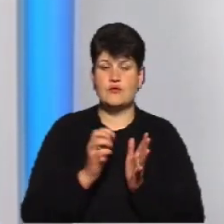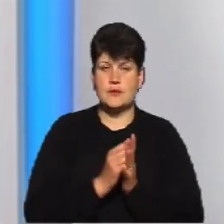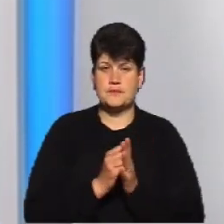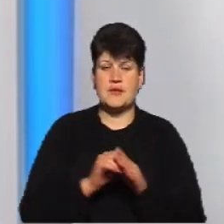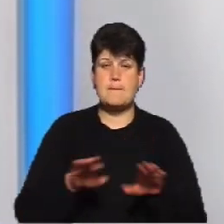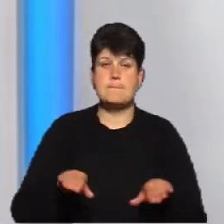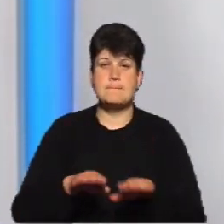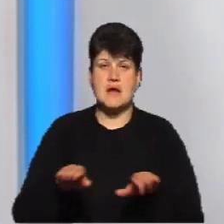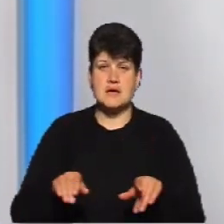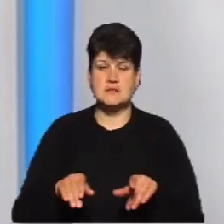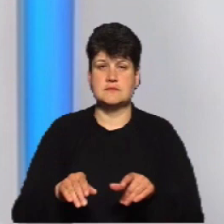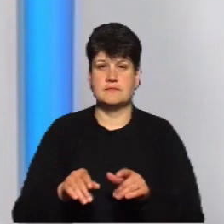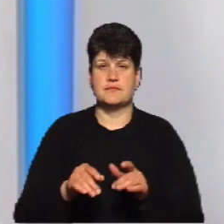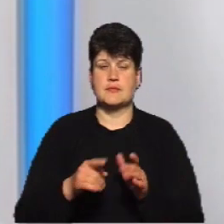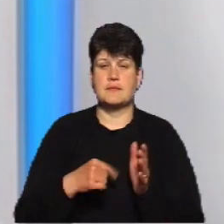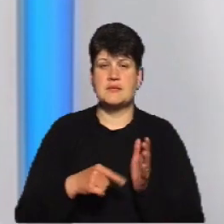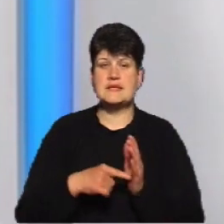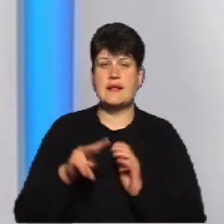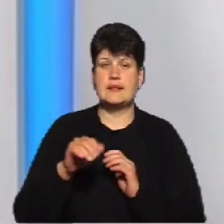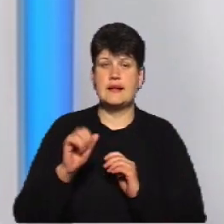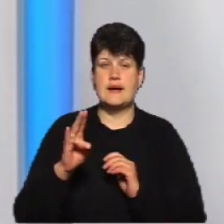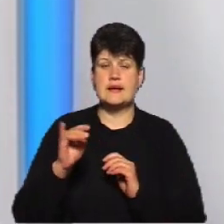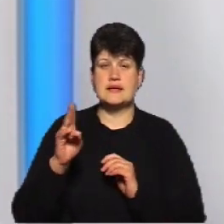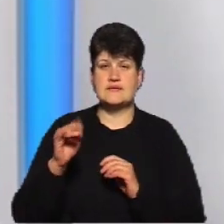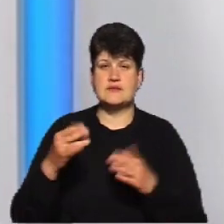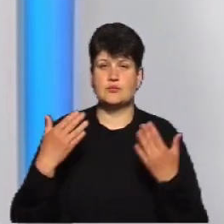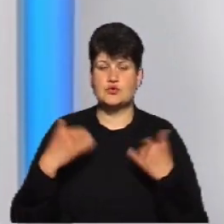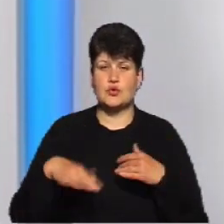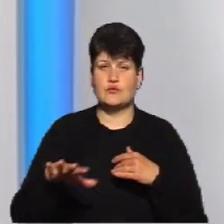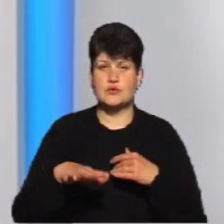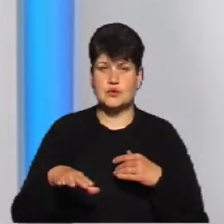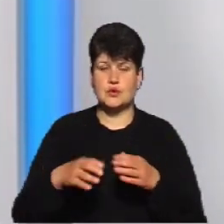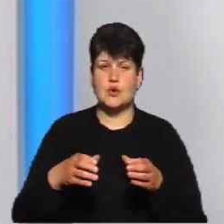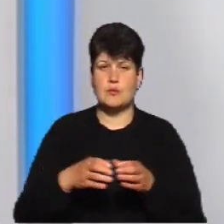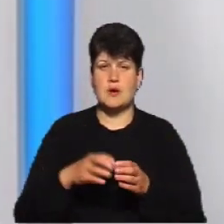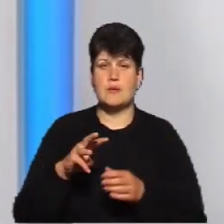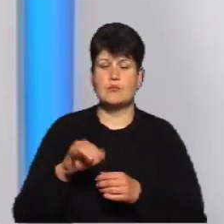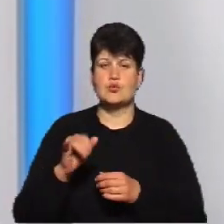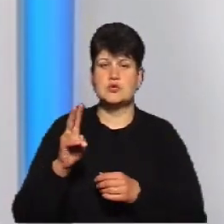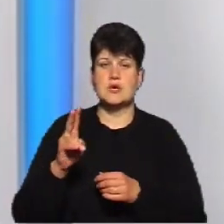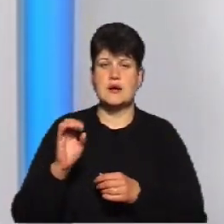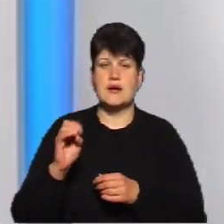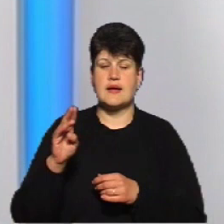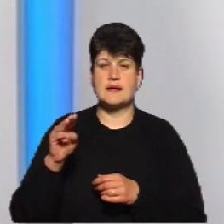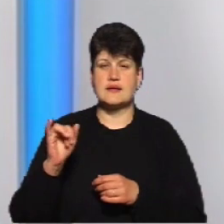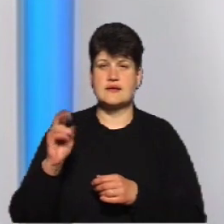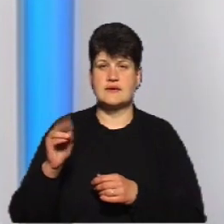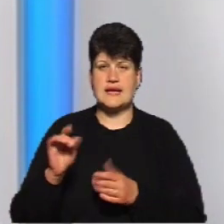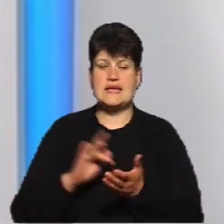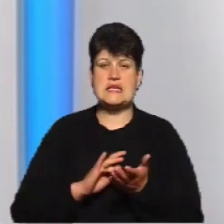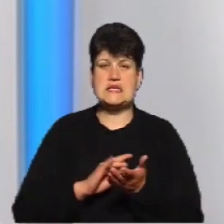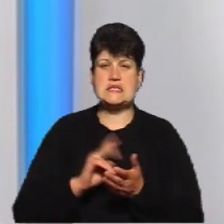міському ставі у місті Ланівці, відпочинкова зона на озері громади села Мушкатівка Борщівського району та пляж Циганка